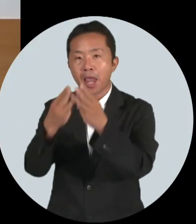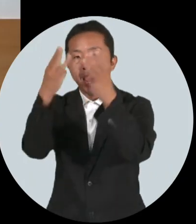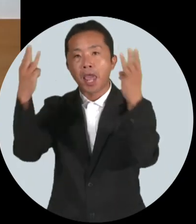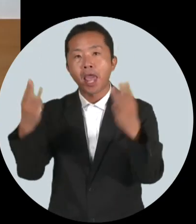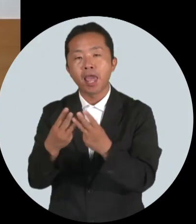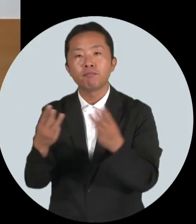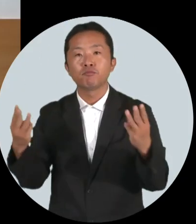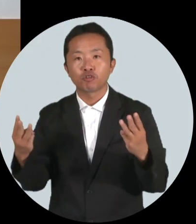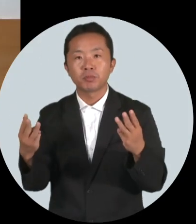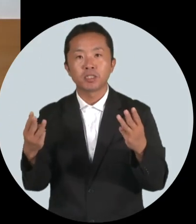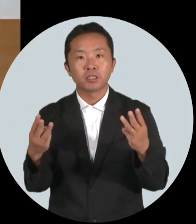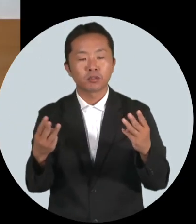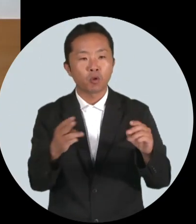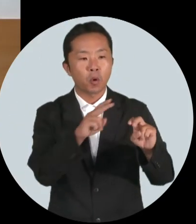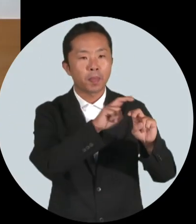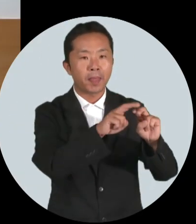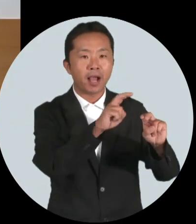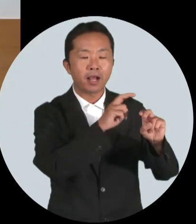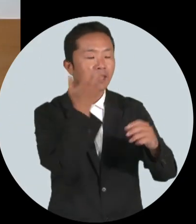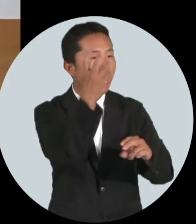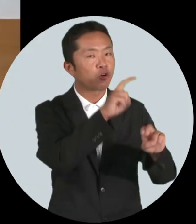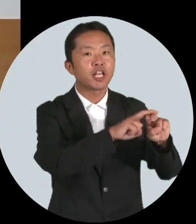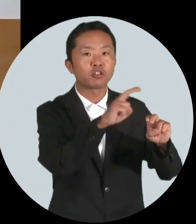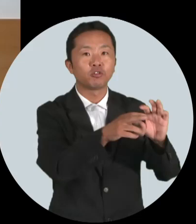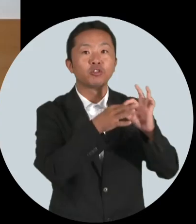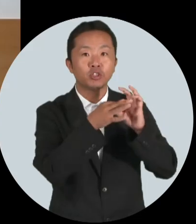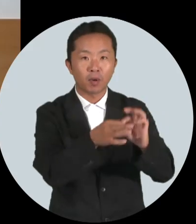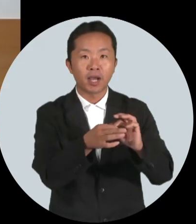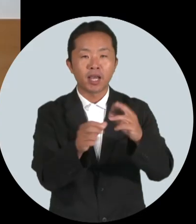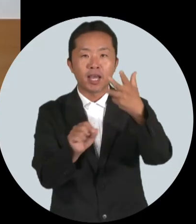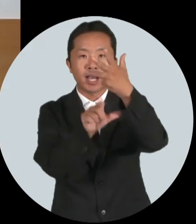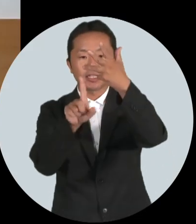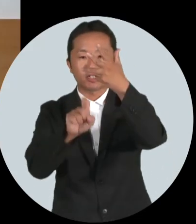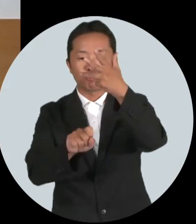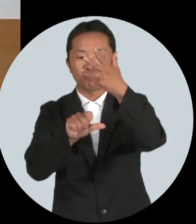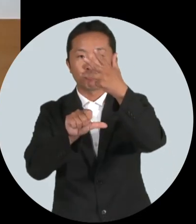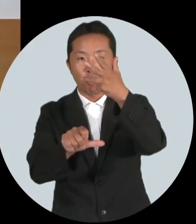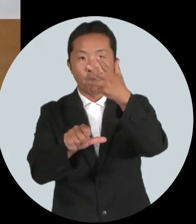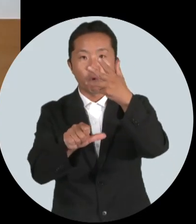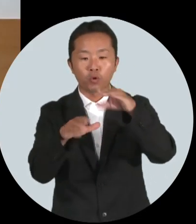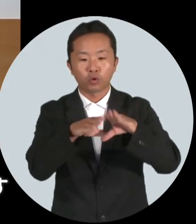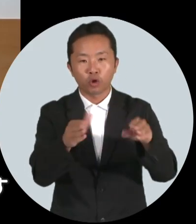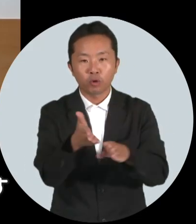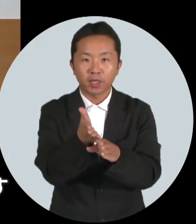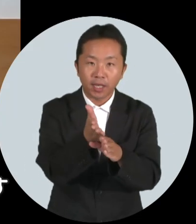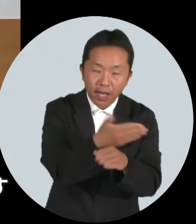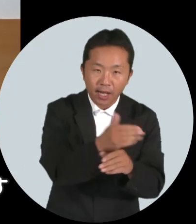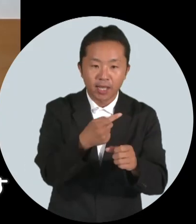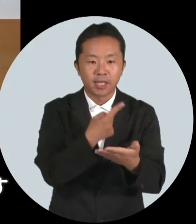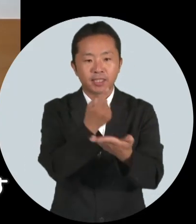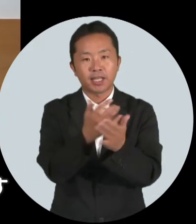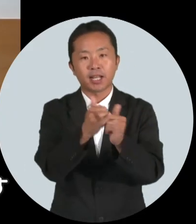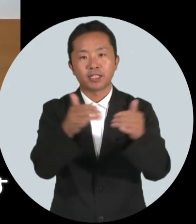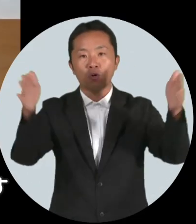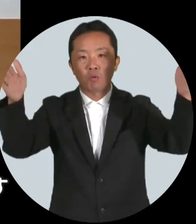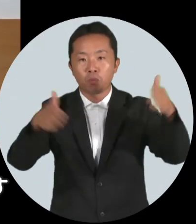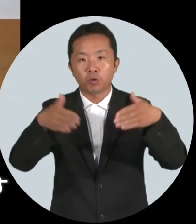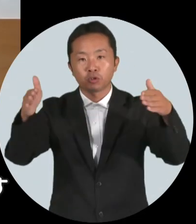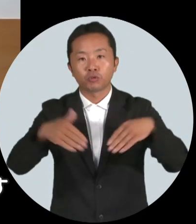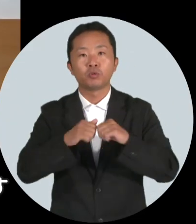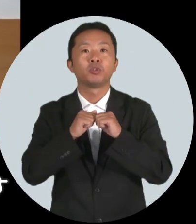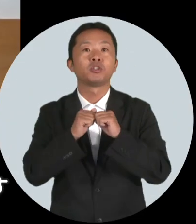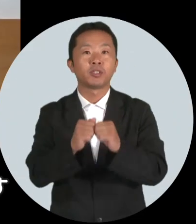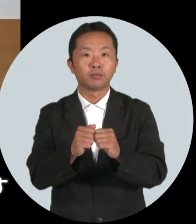につきましては、明日8月15日土曜日から参加者の募集を開始いたします。その他のイベントの詳細につきましては